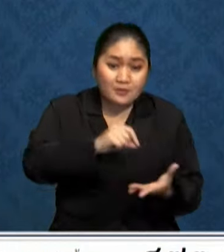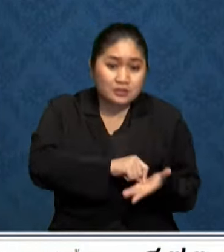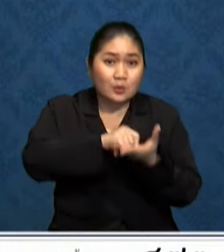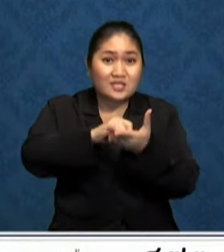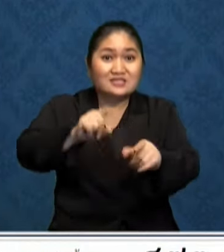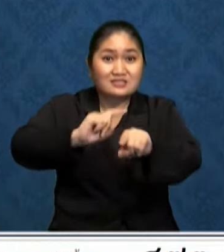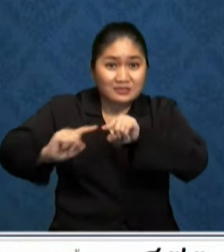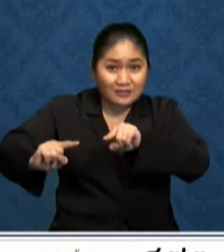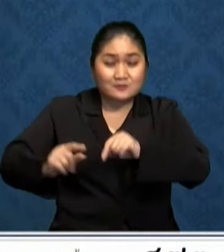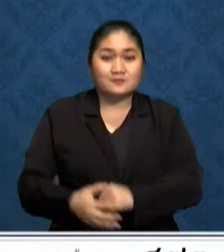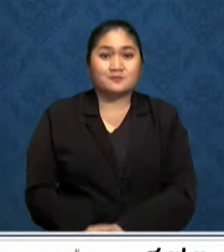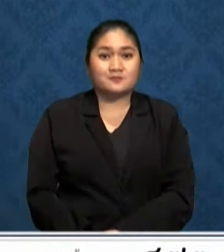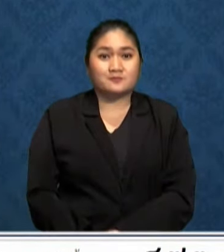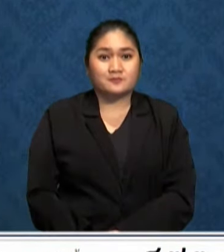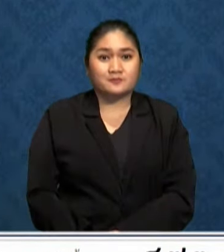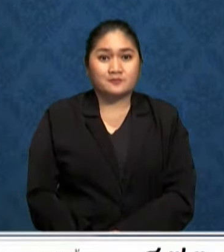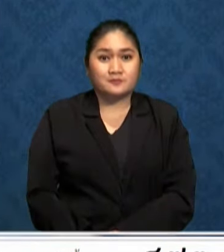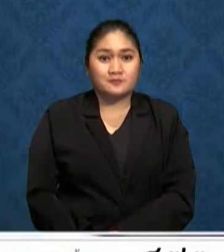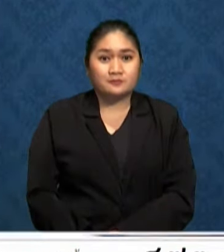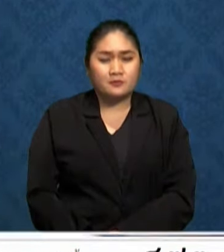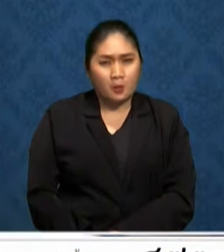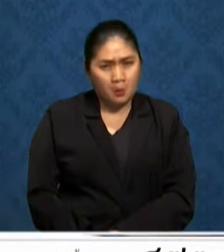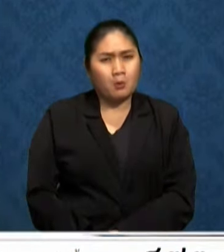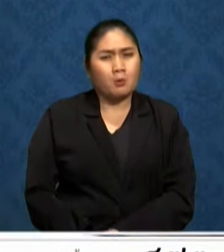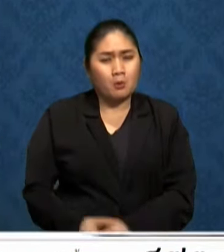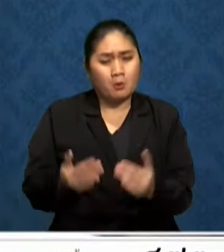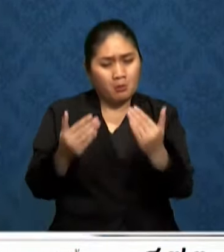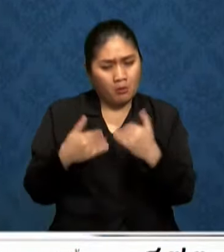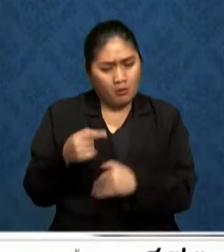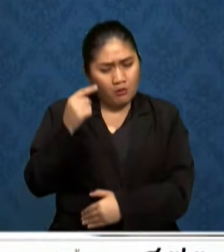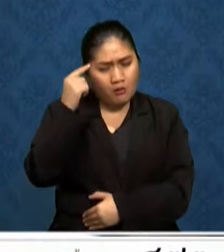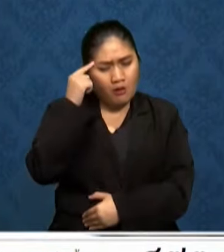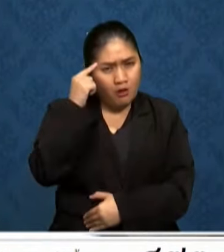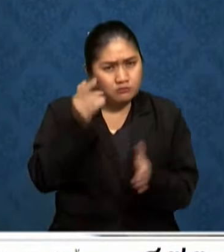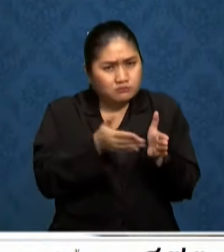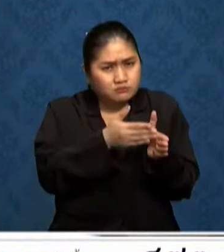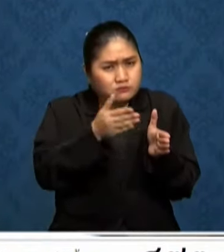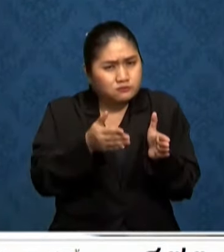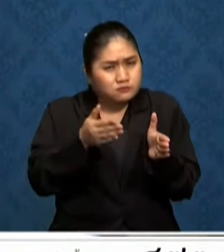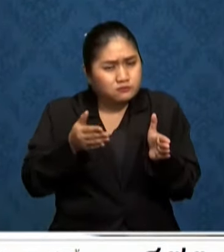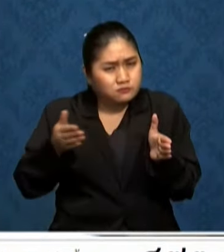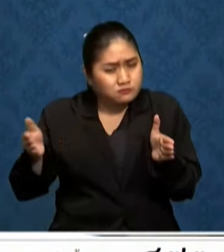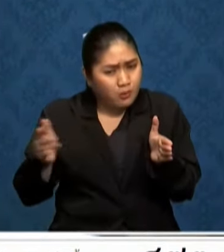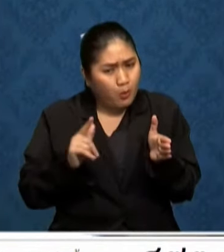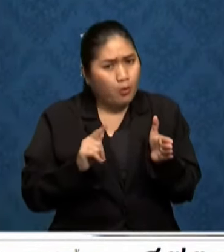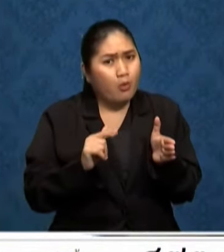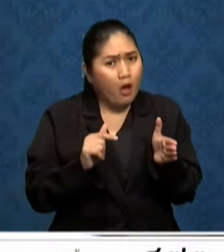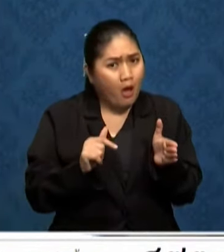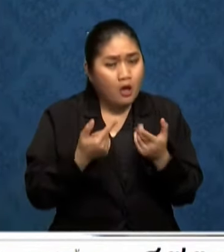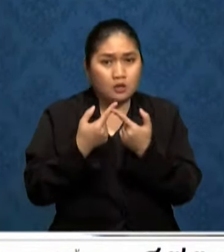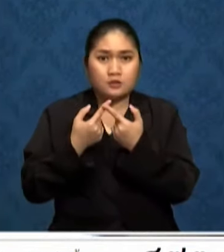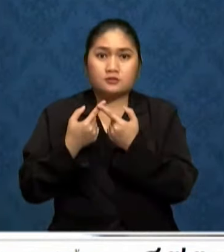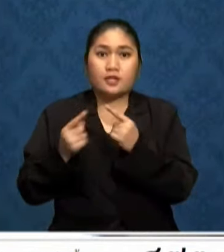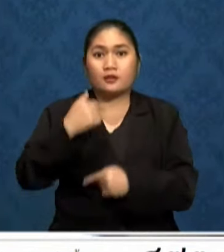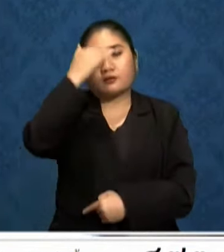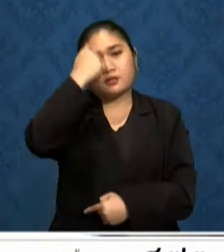อในตัวคำถามประชามติฟังมาถึตรนี้บางคนก็อาจจะรู้สกวทุกอย่างก็ฟงดดีนะครับคำถามที่ตามมา